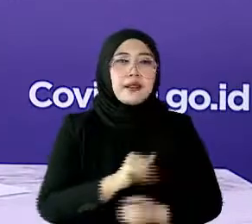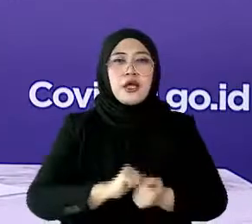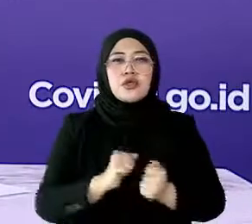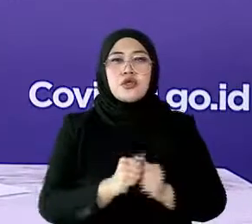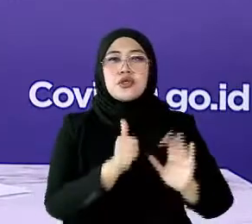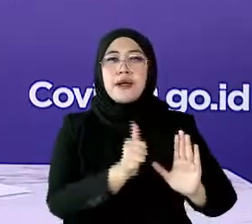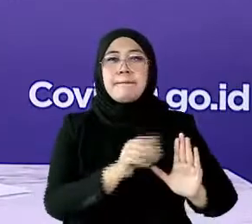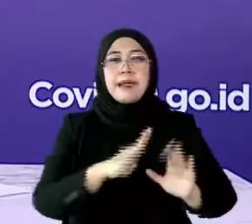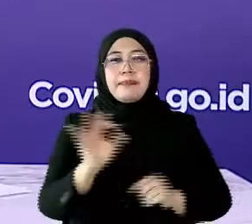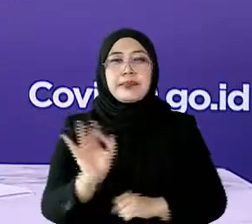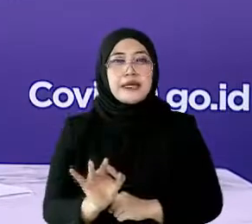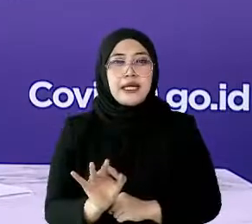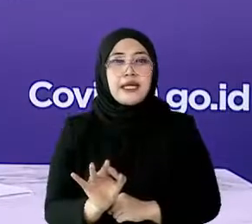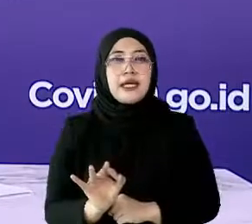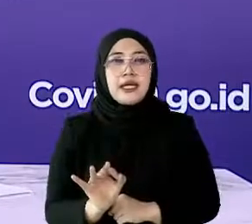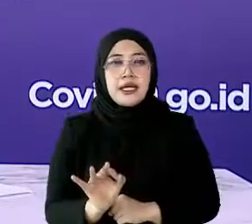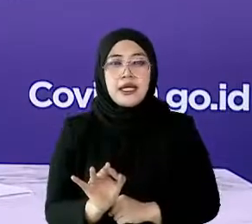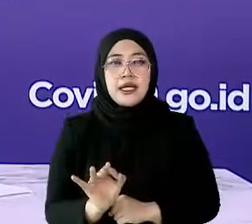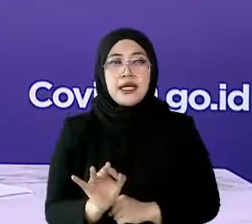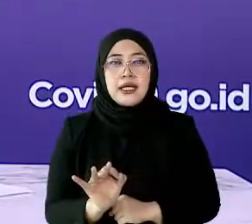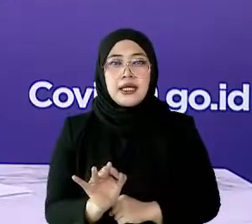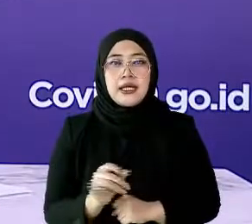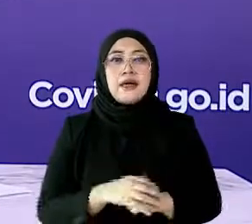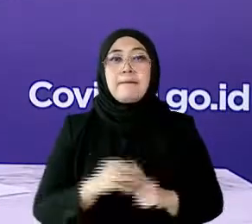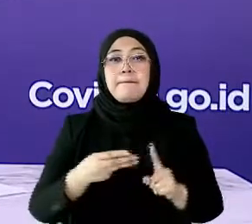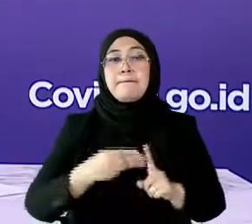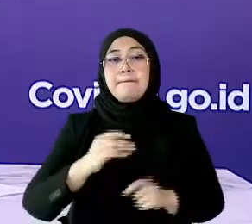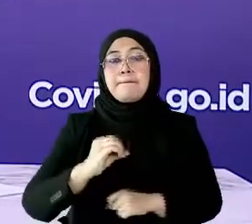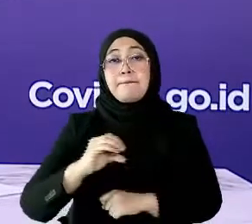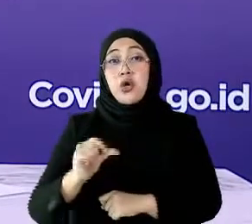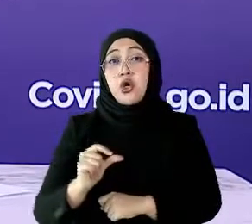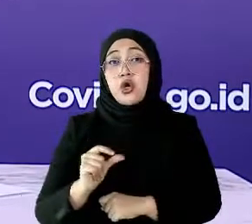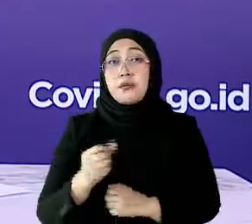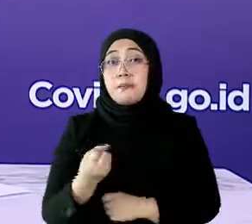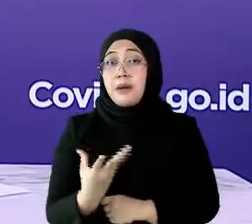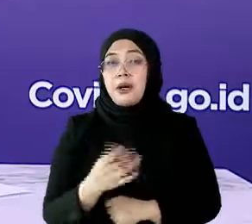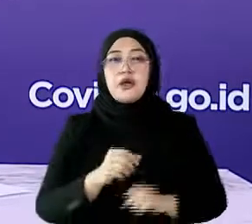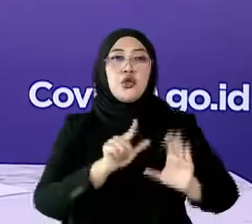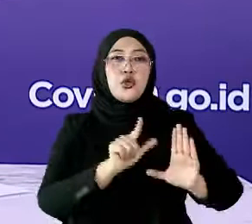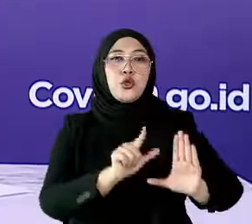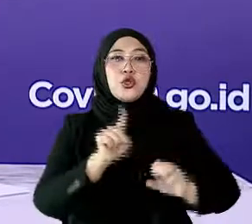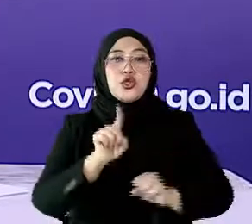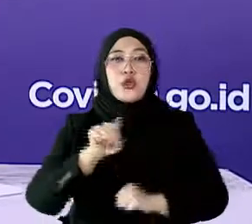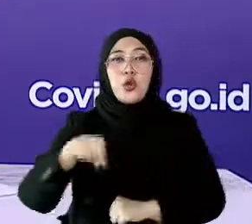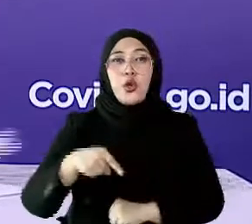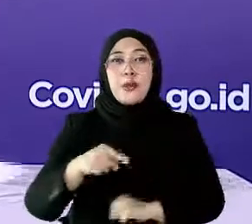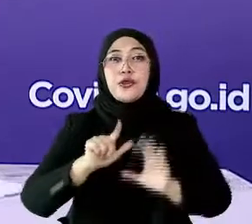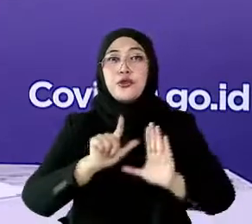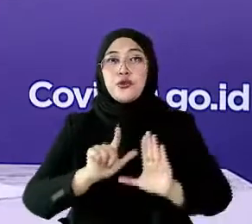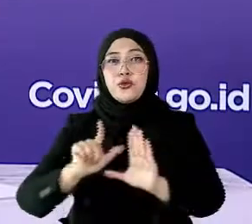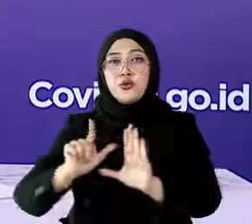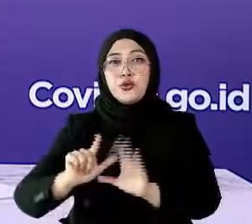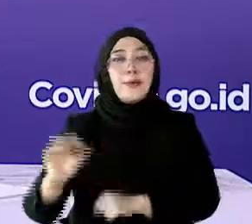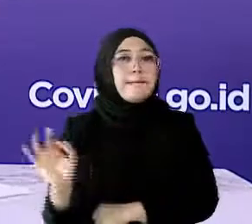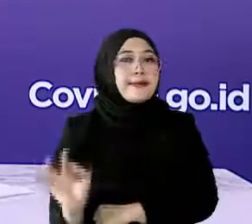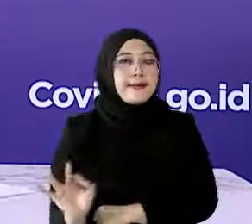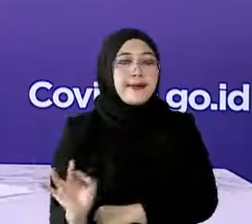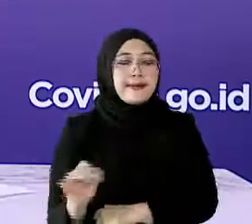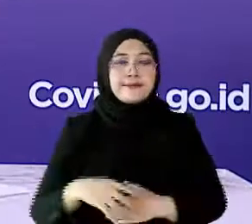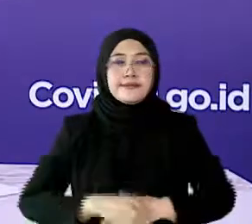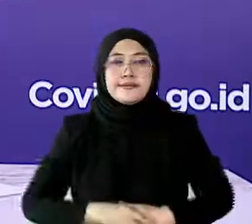64 persen dan bornya mencapai 71,72 tujuh persen